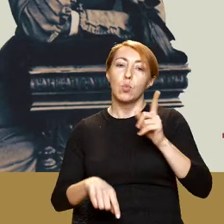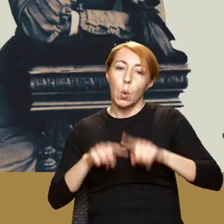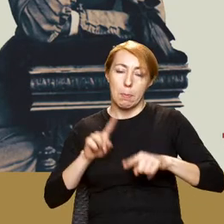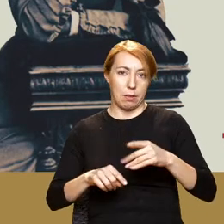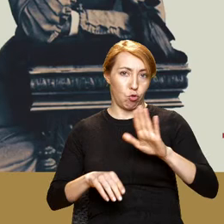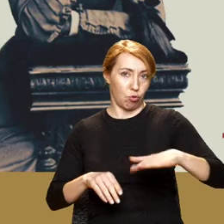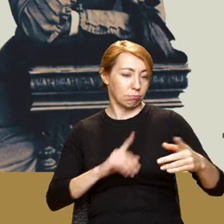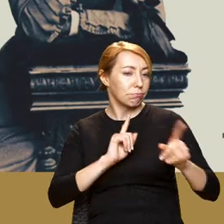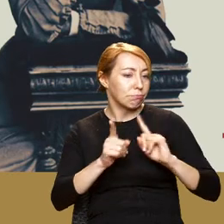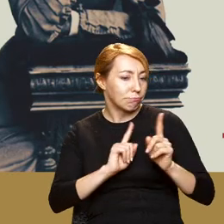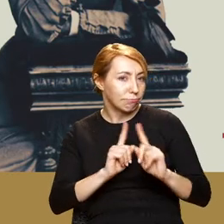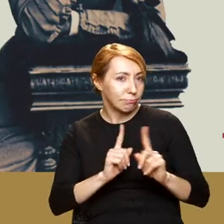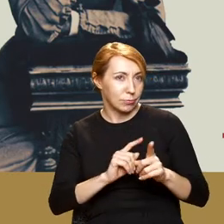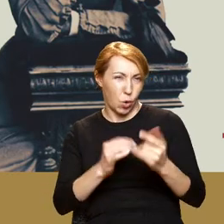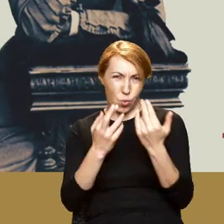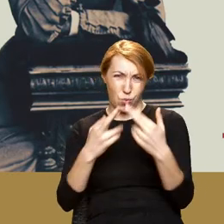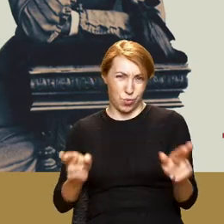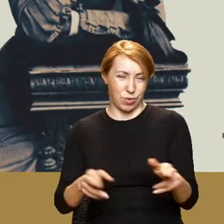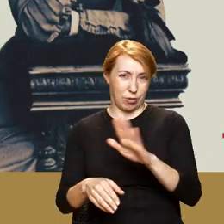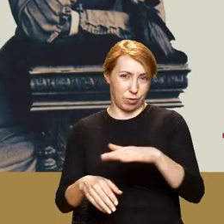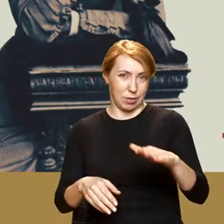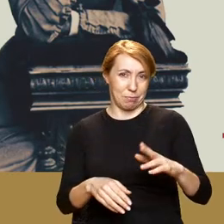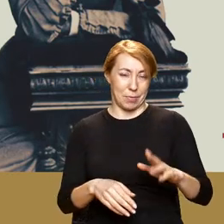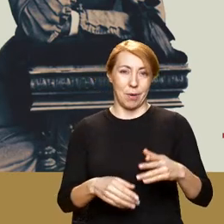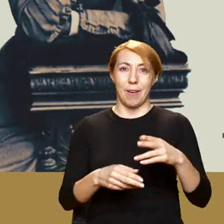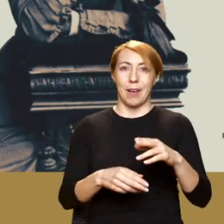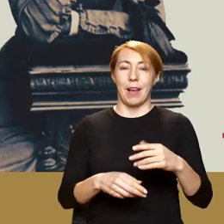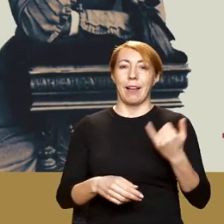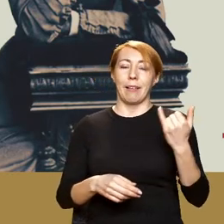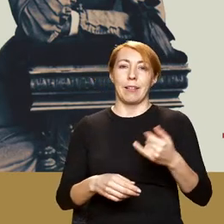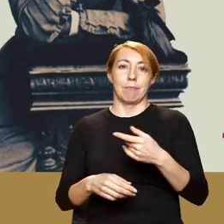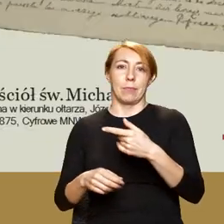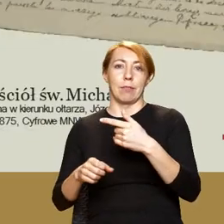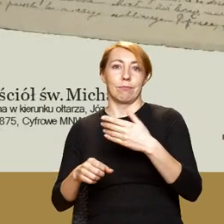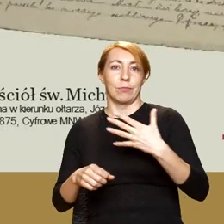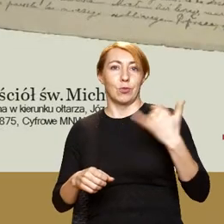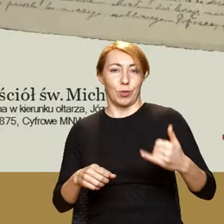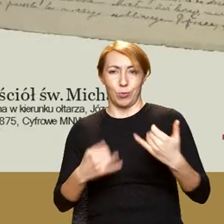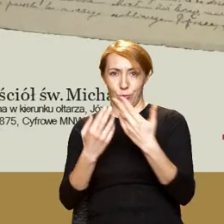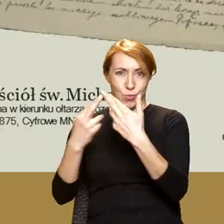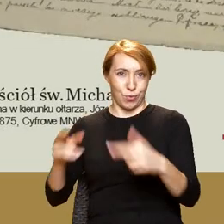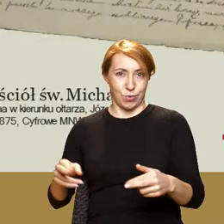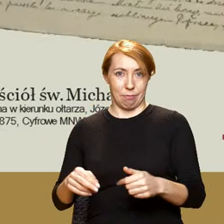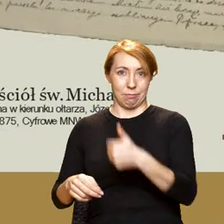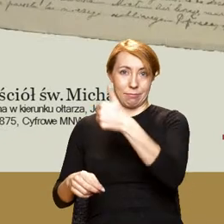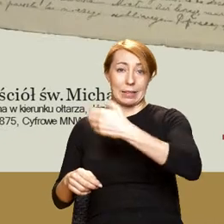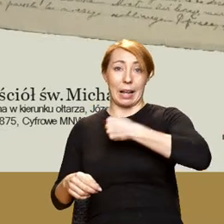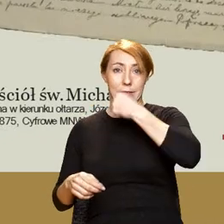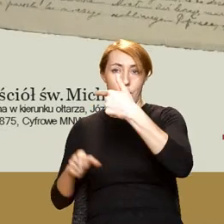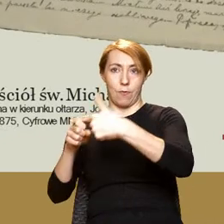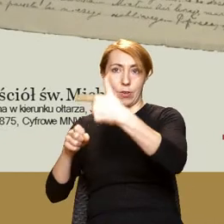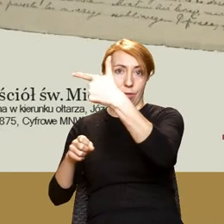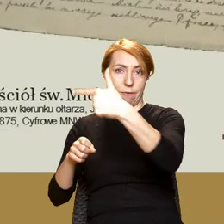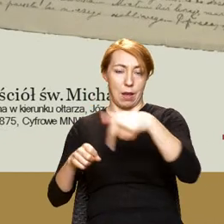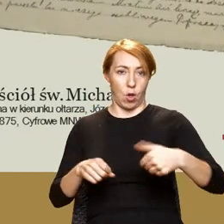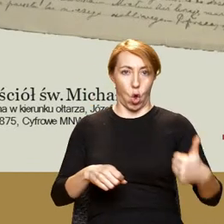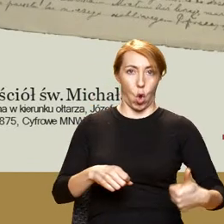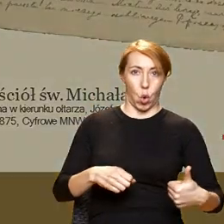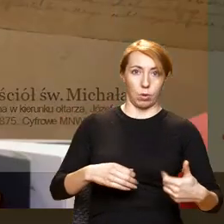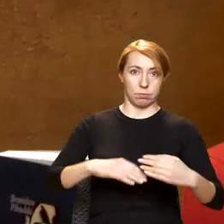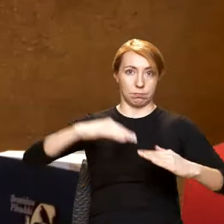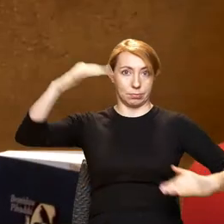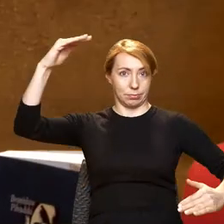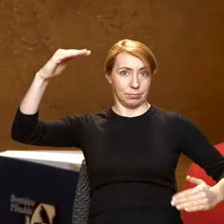z dziećmi. Z tymi bardzo różnymi dziećmi, bo jedne mają rok, a drugie 22. To jest taka właśnie taka rodzina. Nie